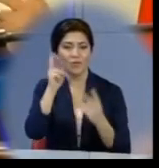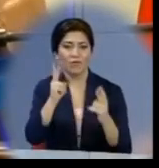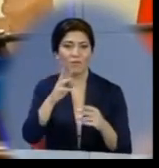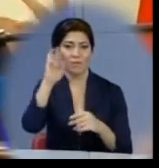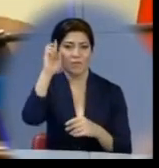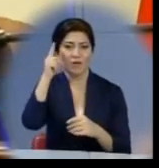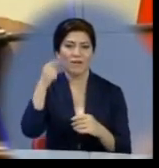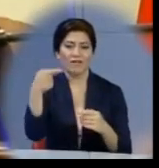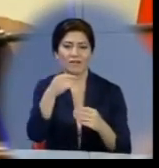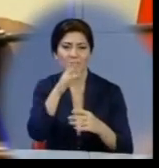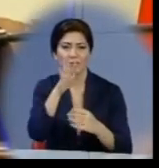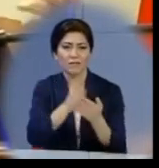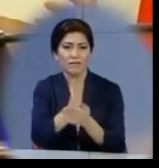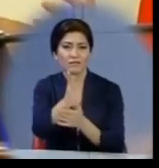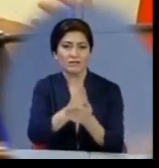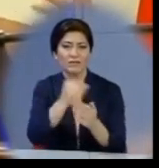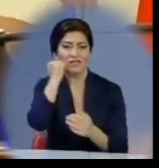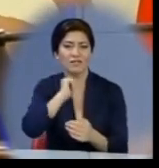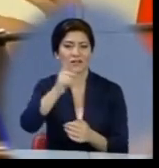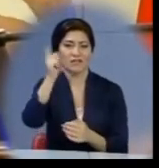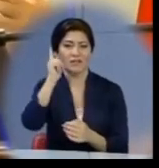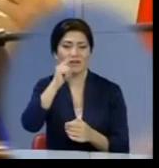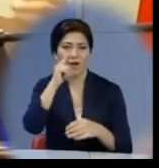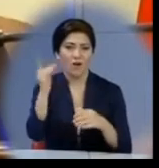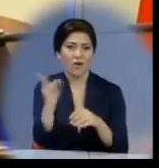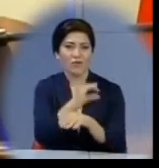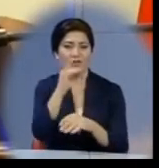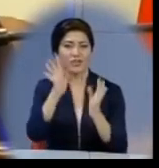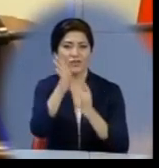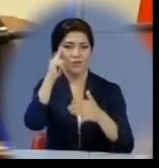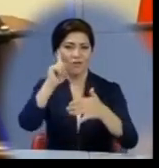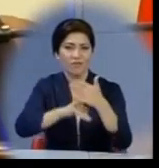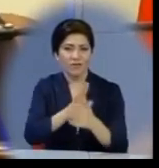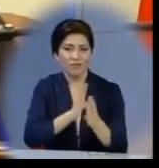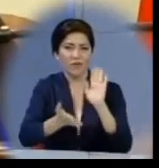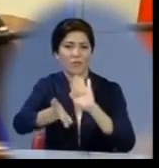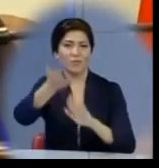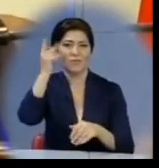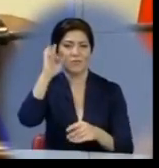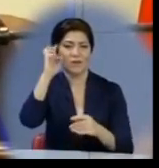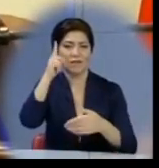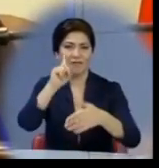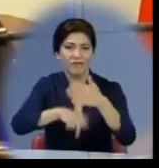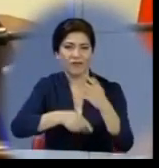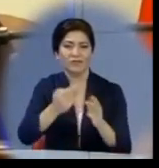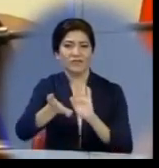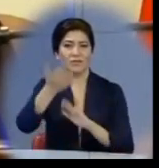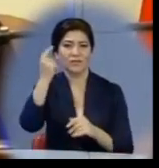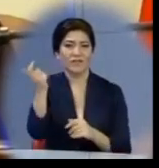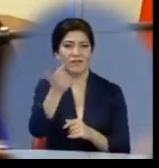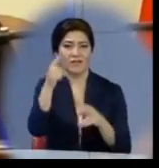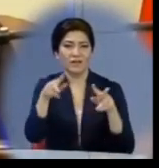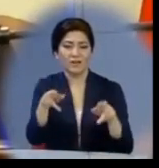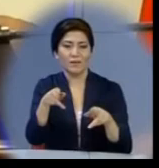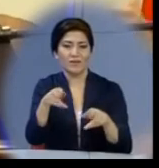պետականության հազարամյապատմություն ունի, որ նարաչին է հերջակել Քրիստոնեությունը որպես պետական կրոմ։ Անկախության այդպիսի